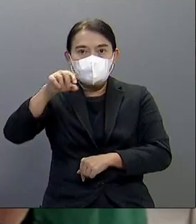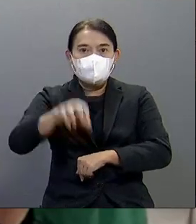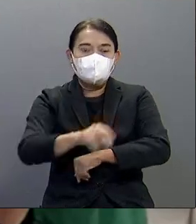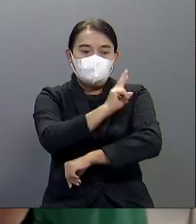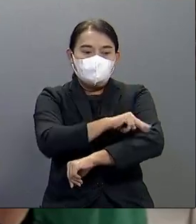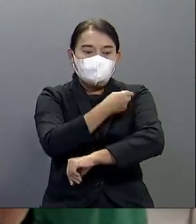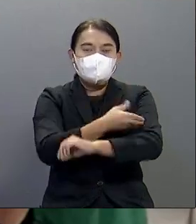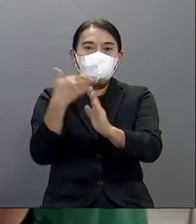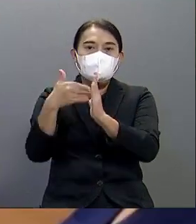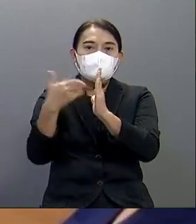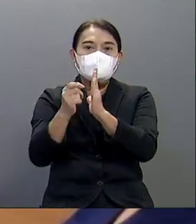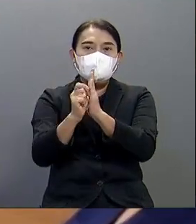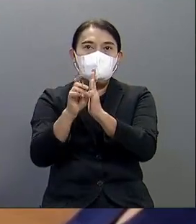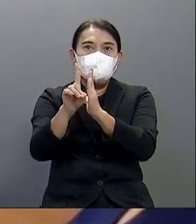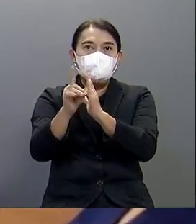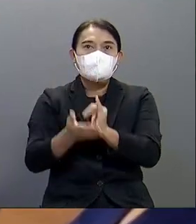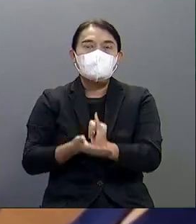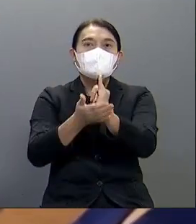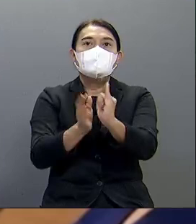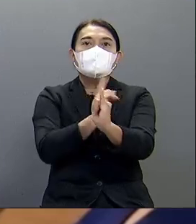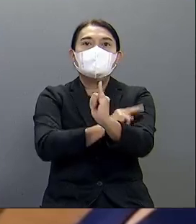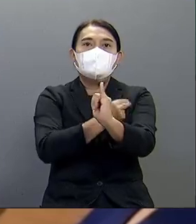ศูนย์อุดรธานีนำส่งโรงพยาบาลค่ะ